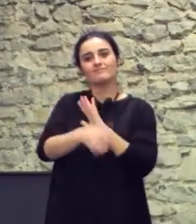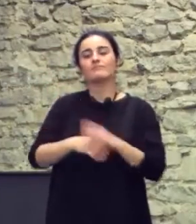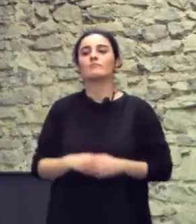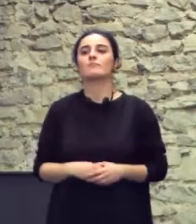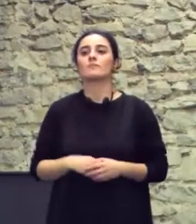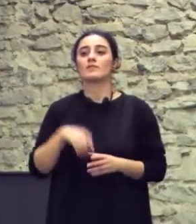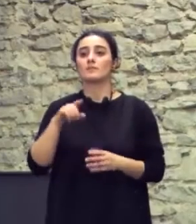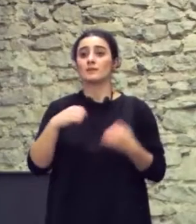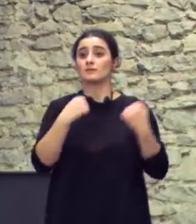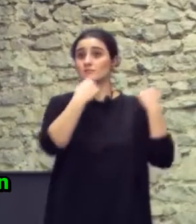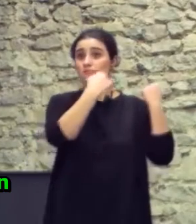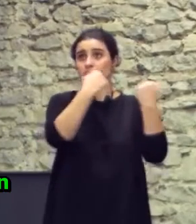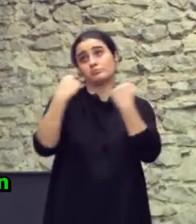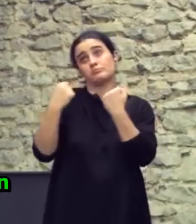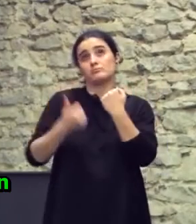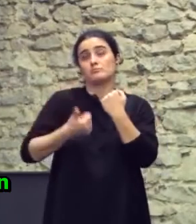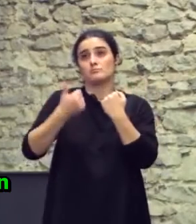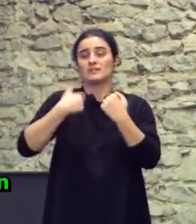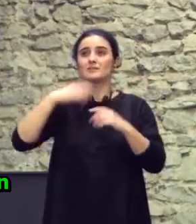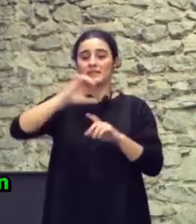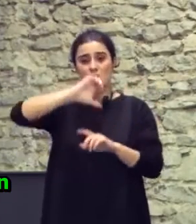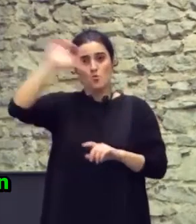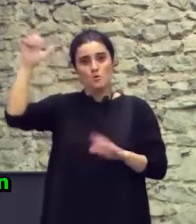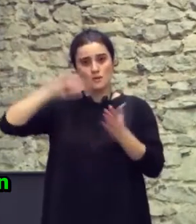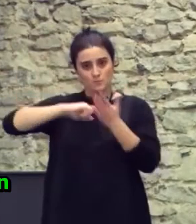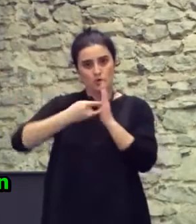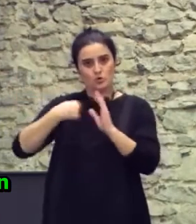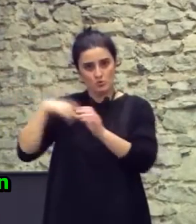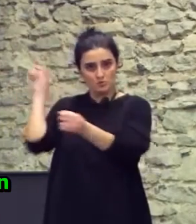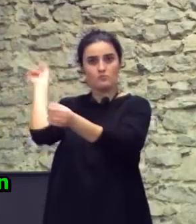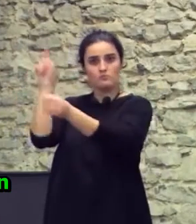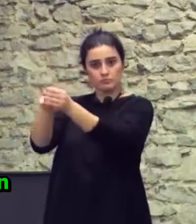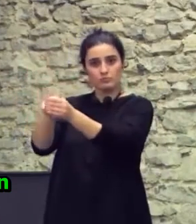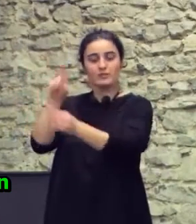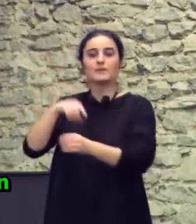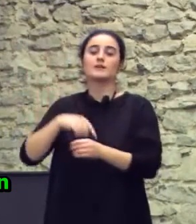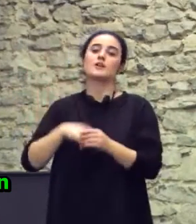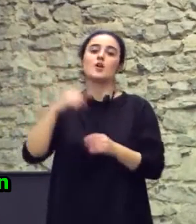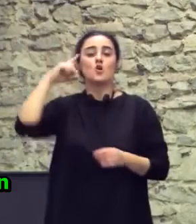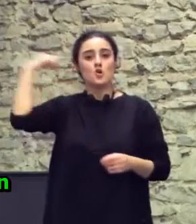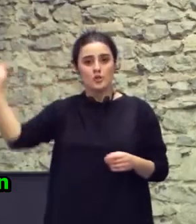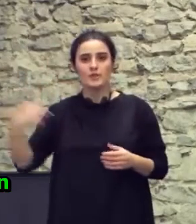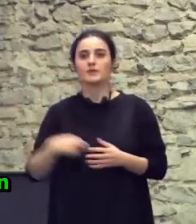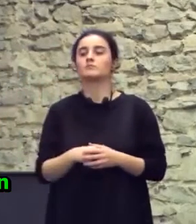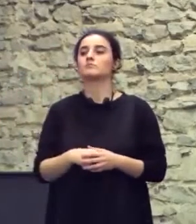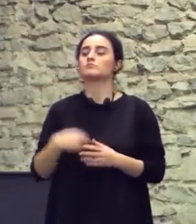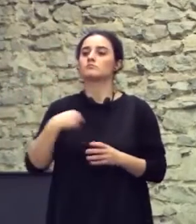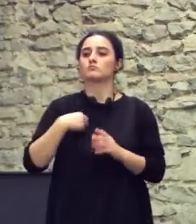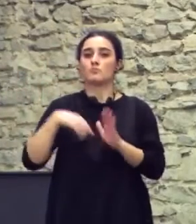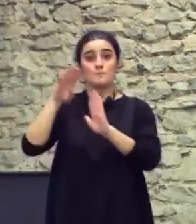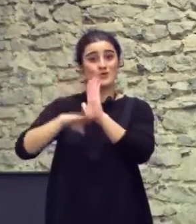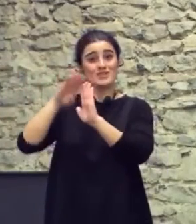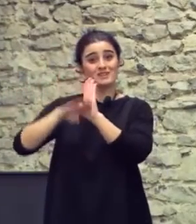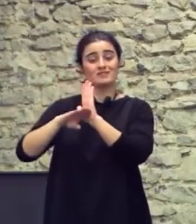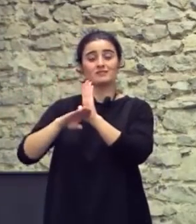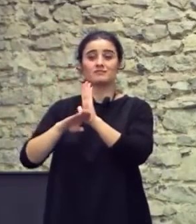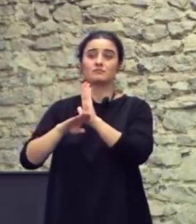maila instituzionalago batean edo Europar proiektu batean jardu nuen, Londresen, Gap Work daiten zen proiektu batean, eta